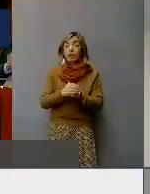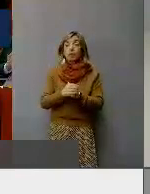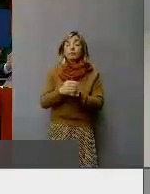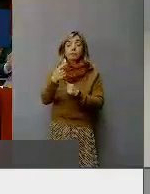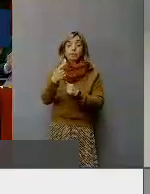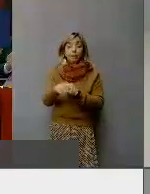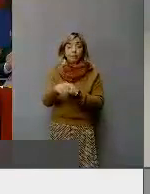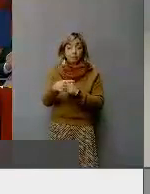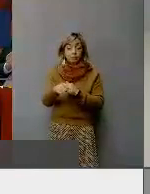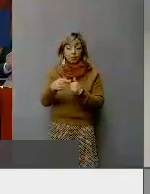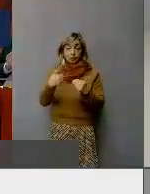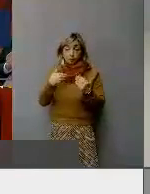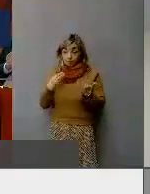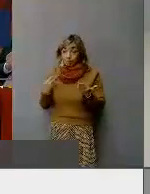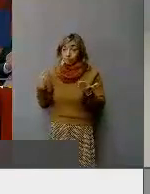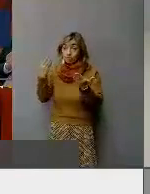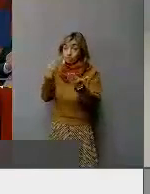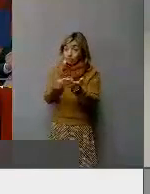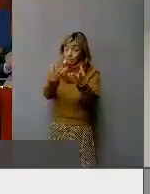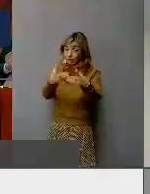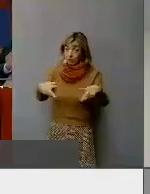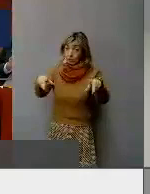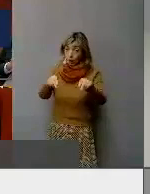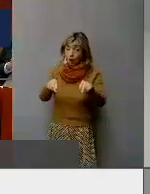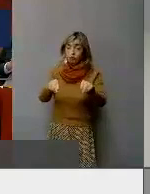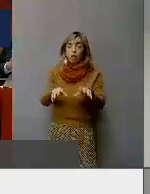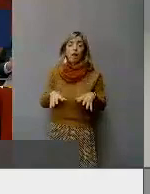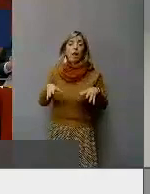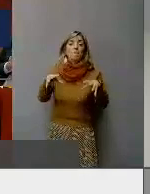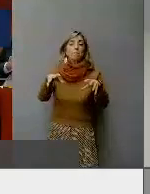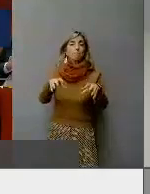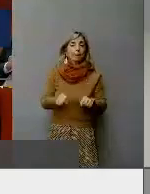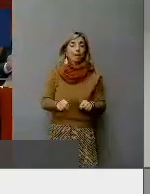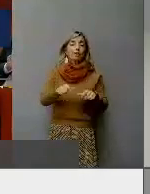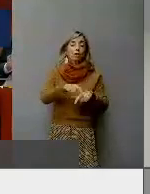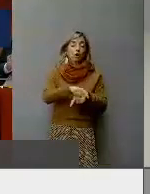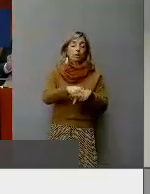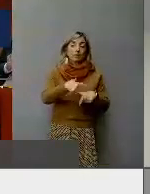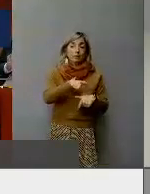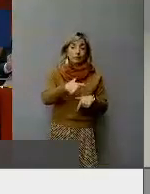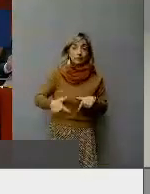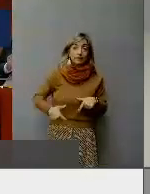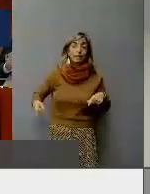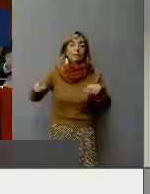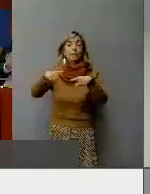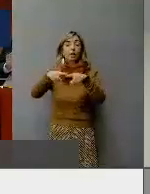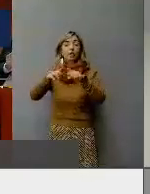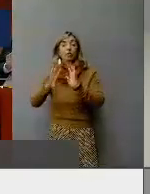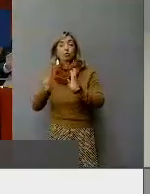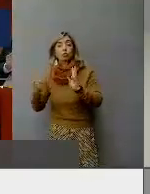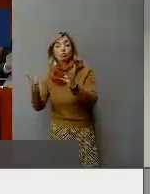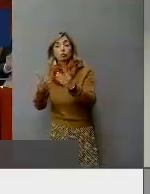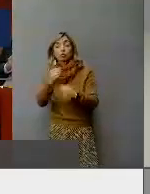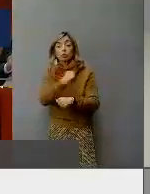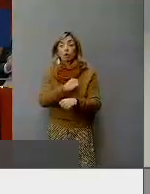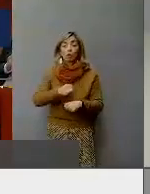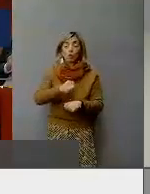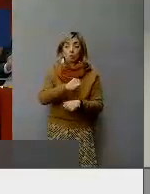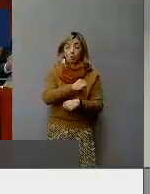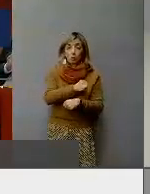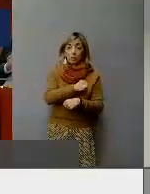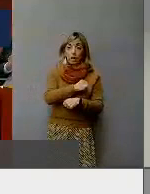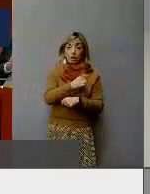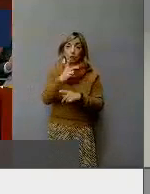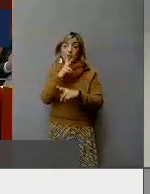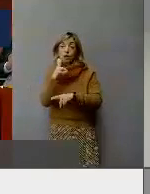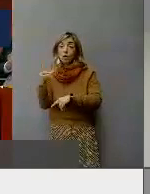appunto invece riproponendolo si impegna il sindaco e la giunta comunale a dare riscontro municipio media valbisagno a quanto richiesto a meno che non sia stato